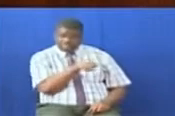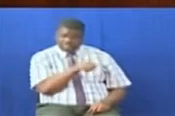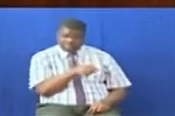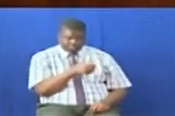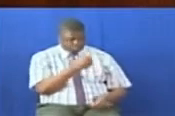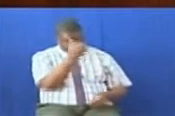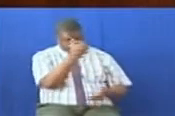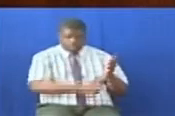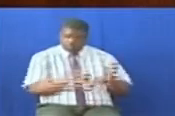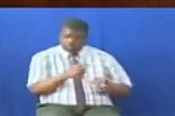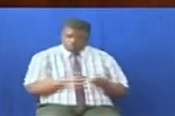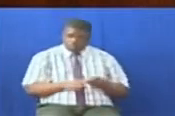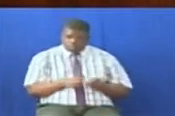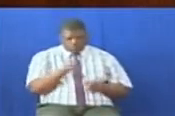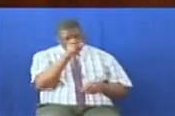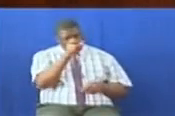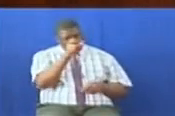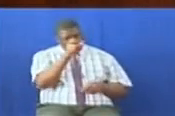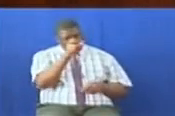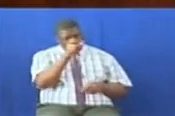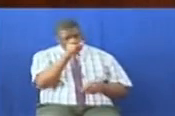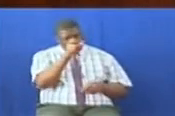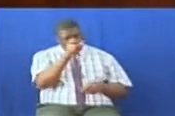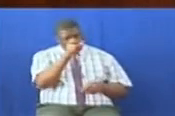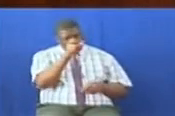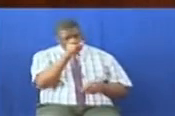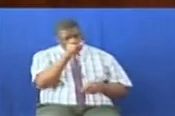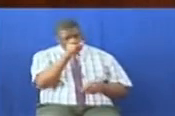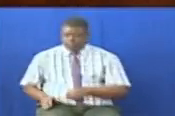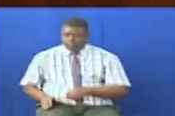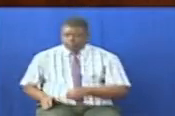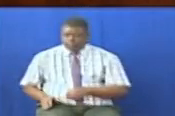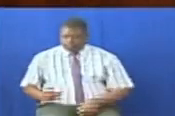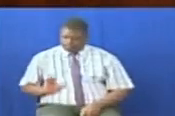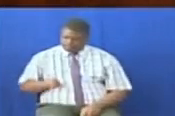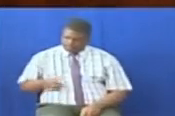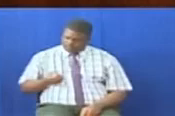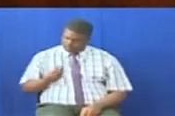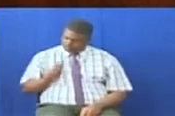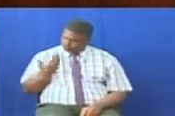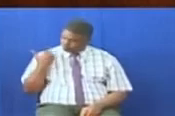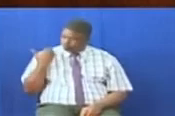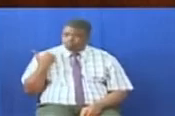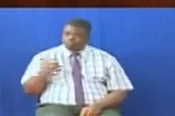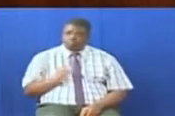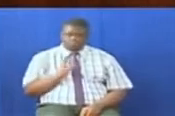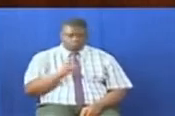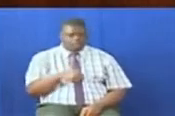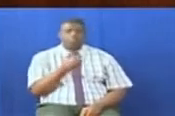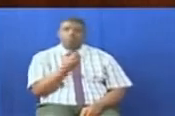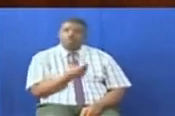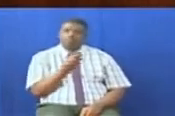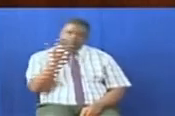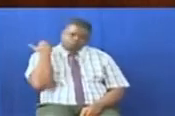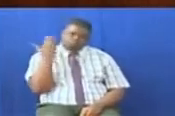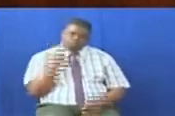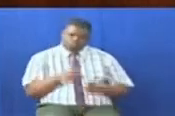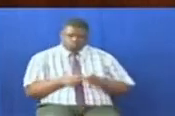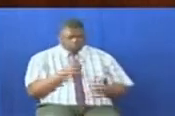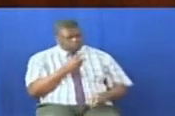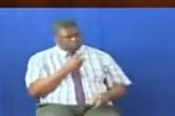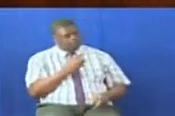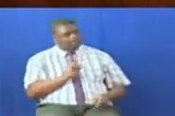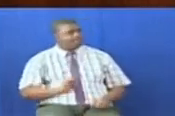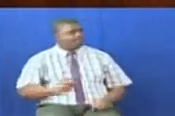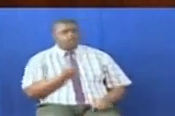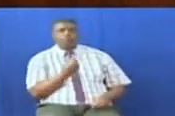makato ya wafanyakazi kwenye mfuko, unaona kwamba kwa miaka mitatu iliyopita, mwaka ule wa tatu ilikuwa shilingi